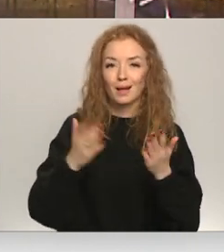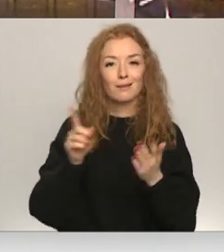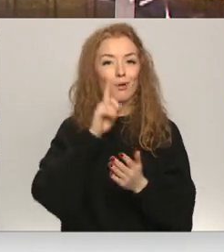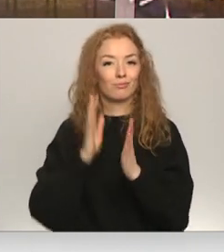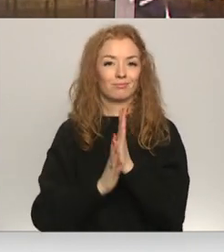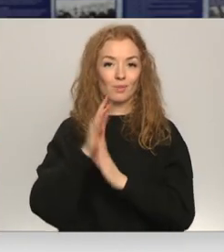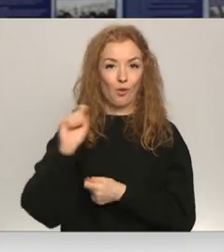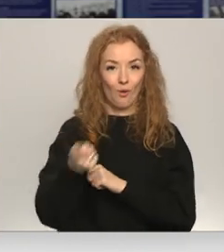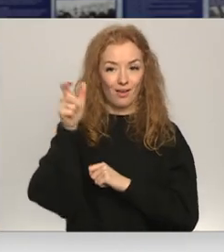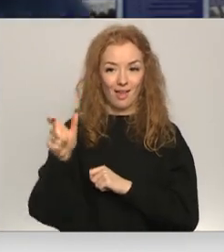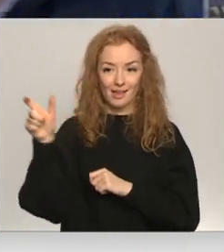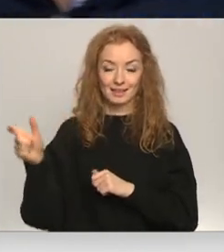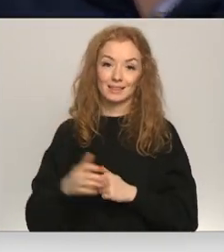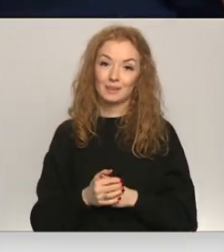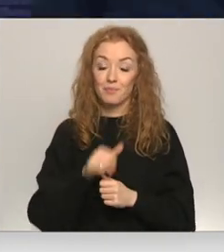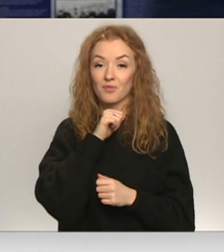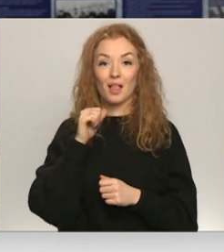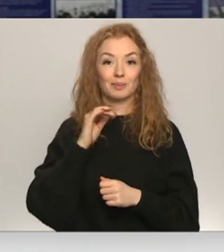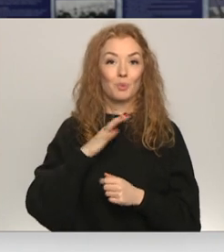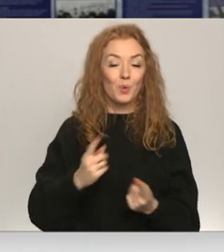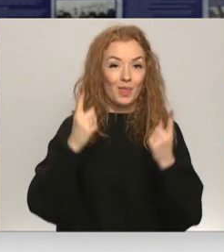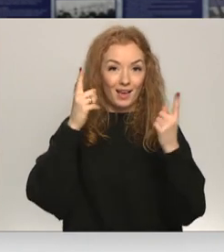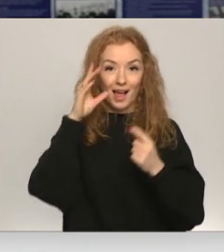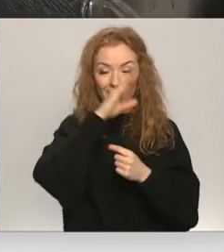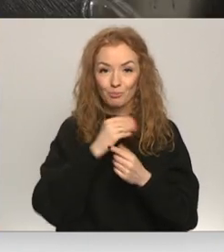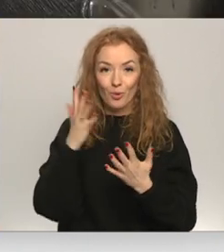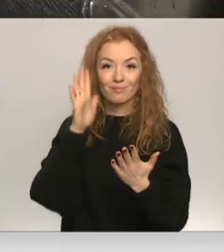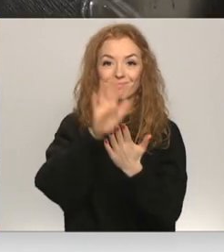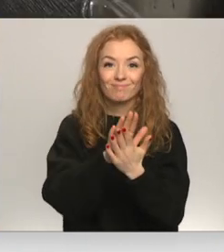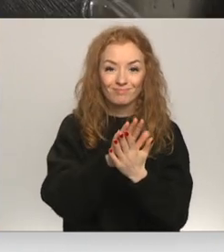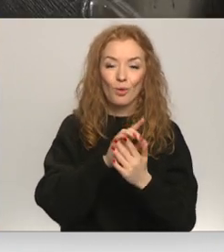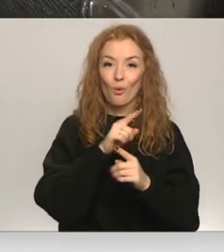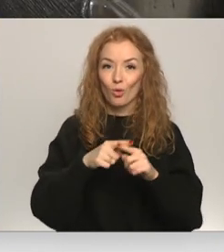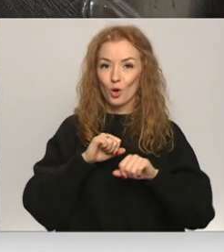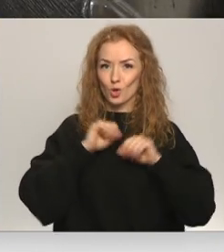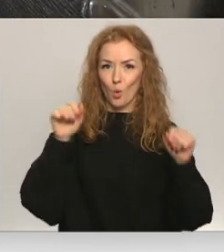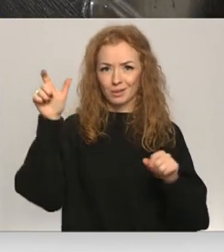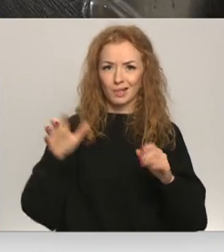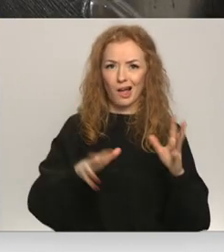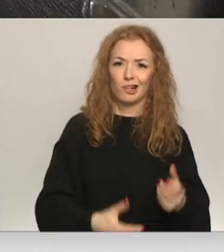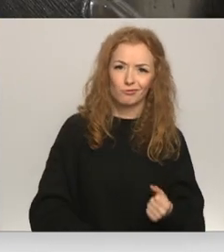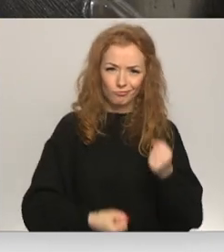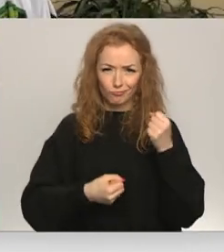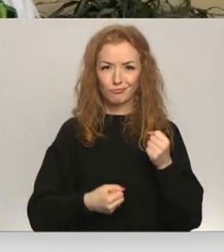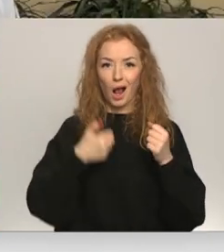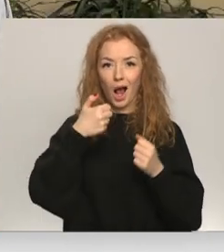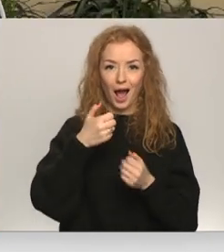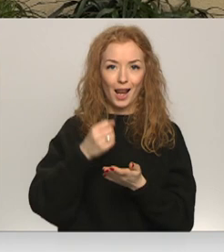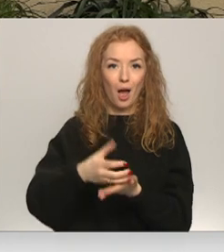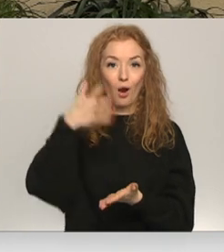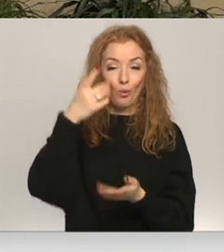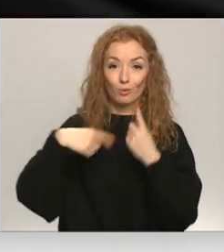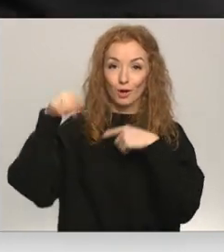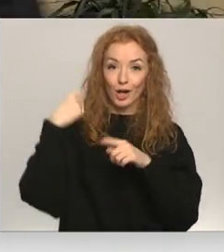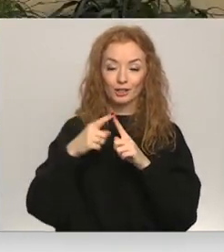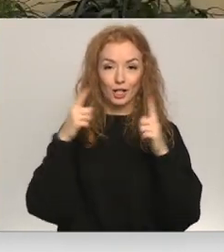hokejistus. Talsiem bija unikāla iespēja pieskarties un drosmīgākajiem arī mēģināt pacelt Gagārina kausu, ko pagājušā